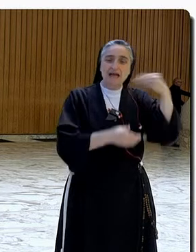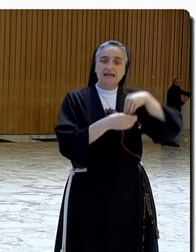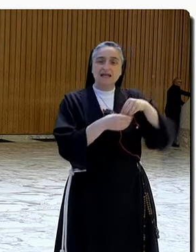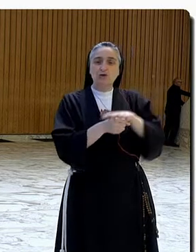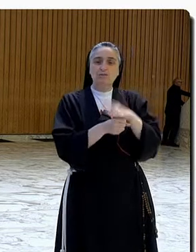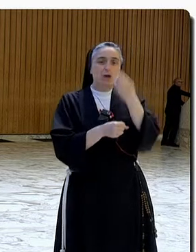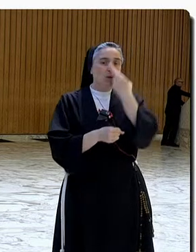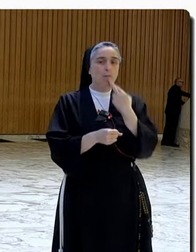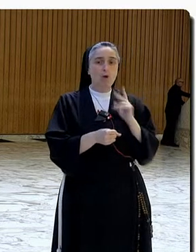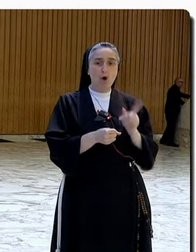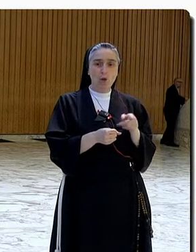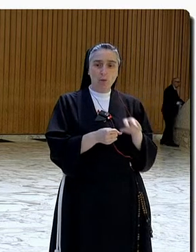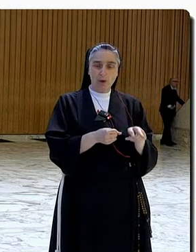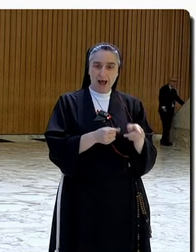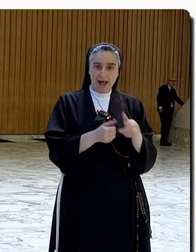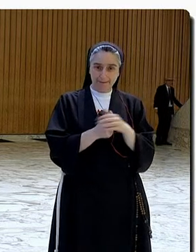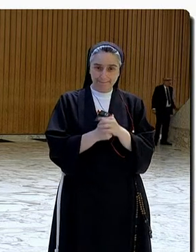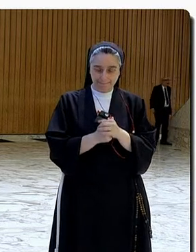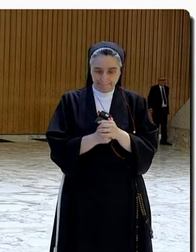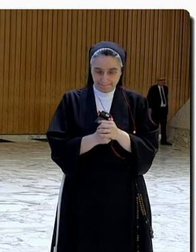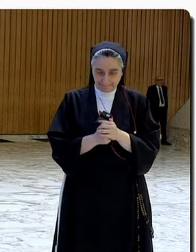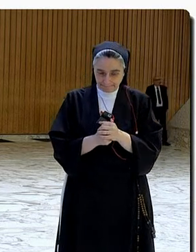famiglia.